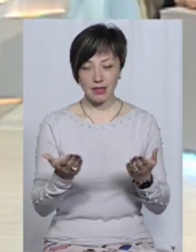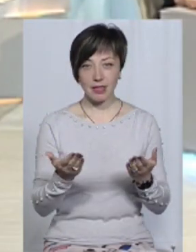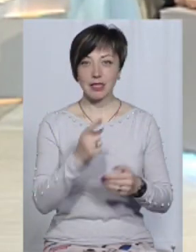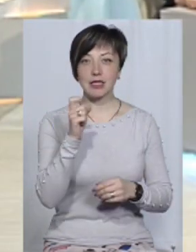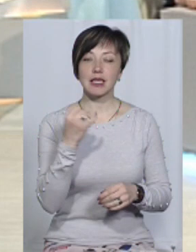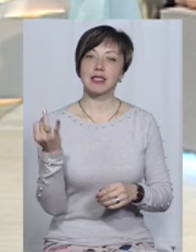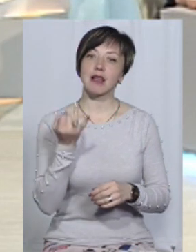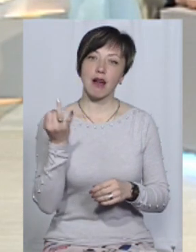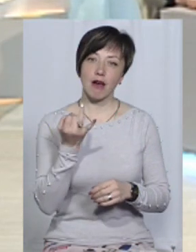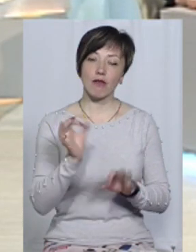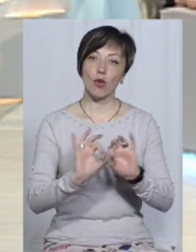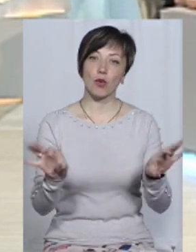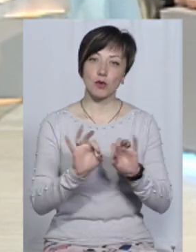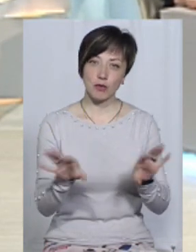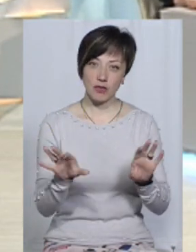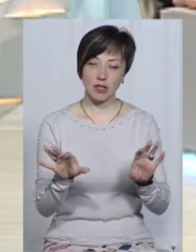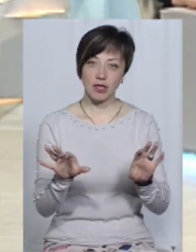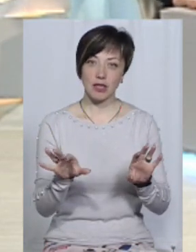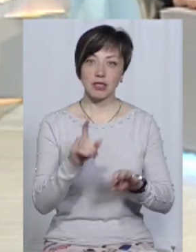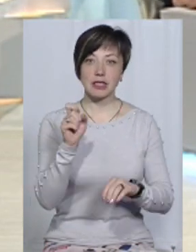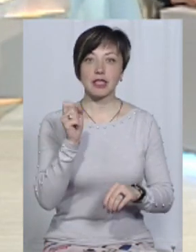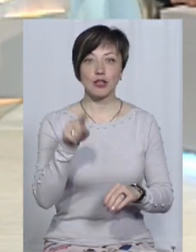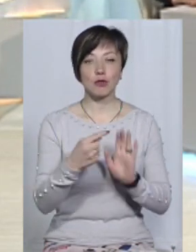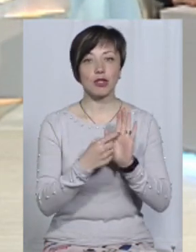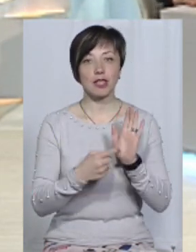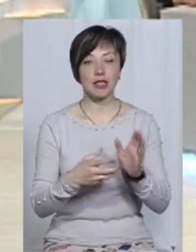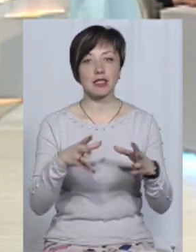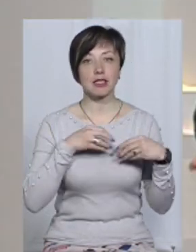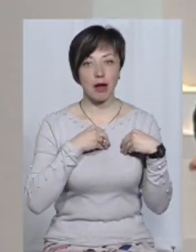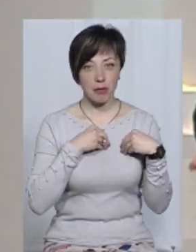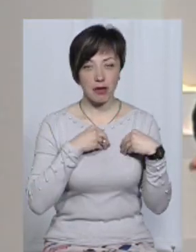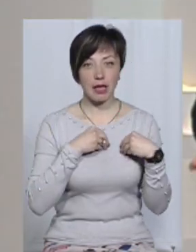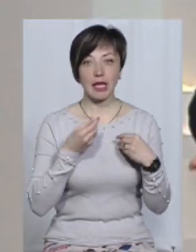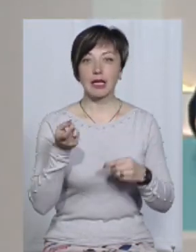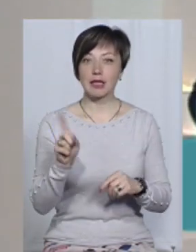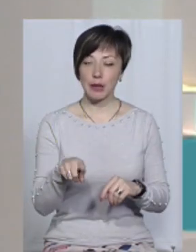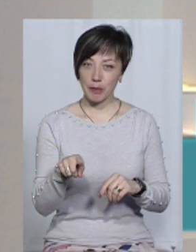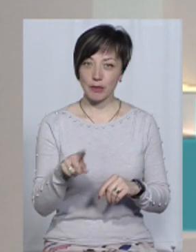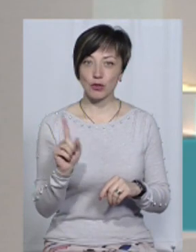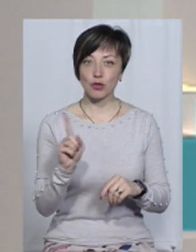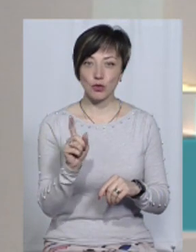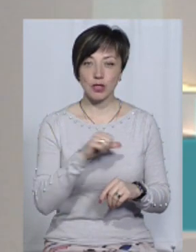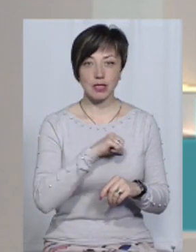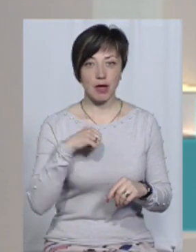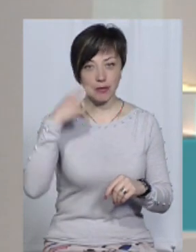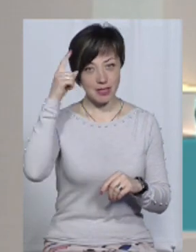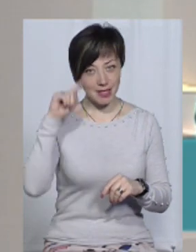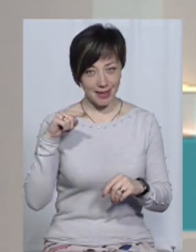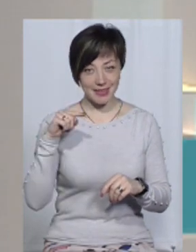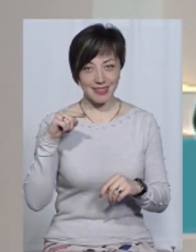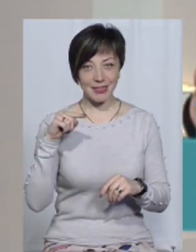за цікаву розповідь, за те, що поділилися з нами тим, що самі